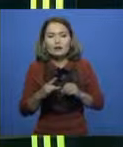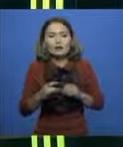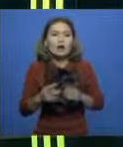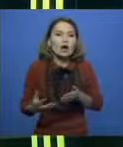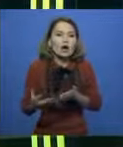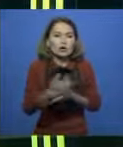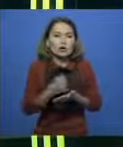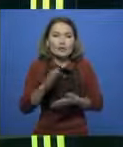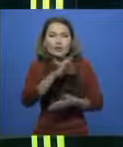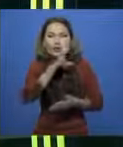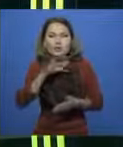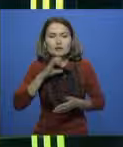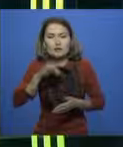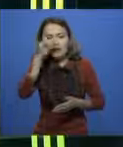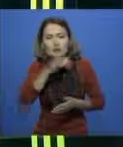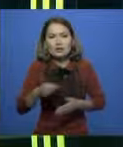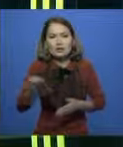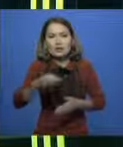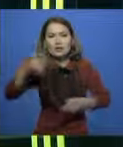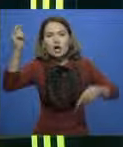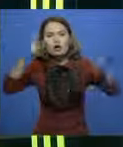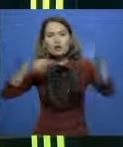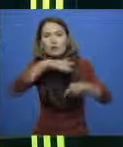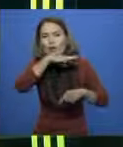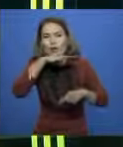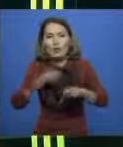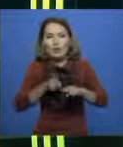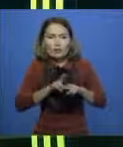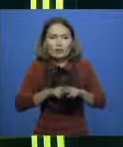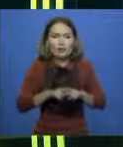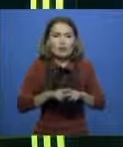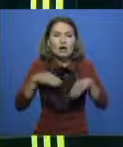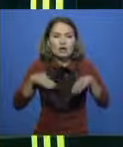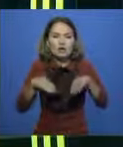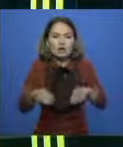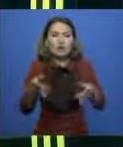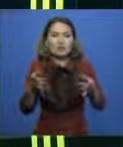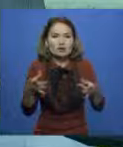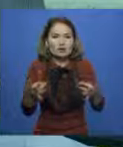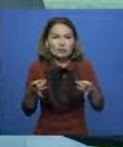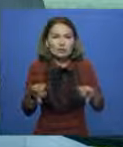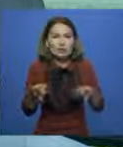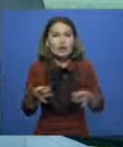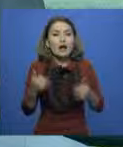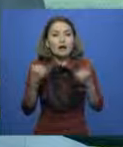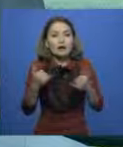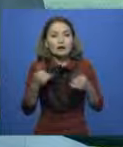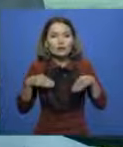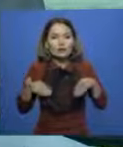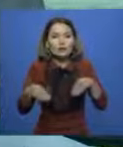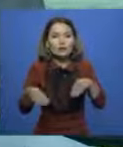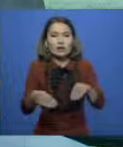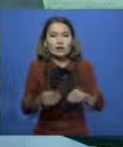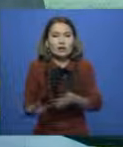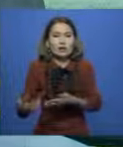болуынан солтүстік аудандарда бидайдың дені әлінгі көк күйінде. Сондықтан басым бөлігі жалға жатқызылуда. Астықта өңірдегі